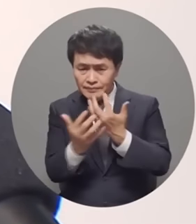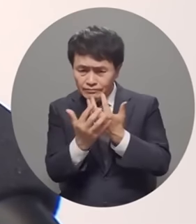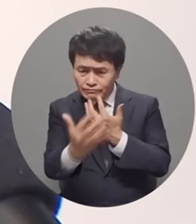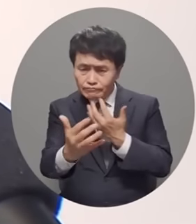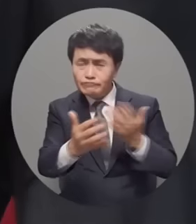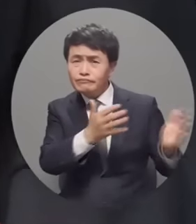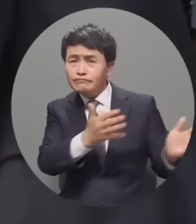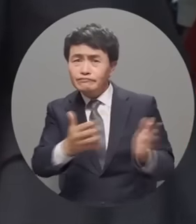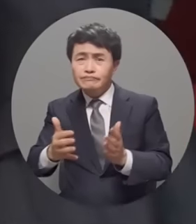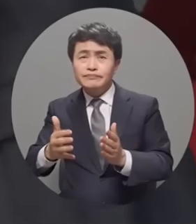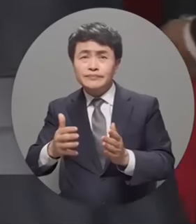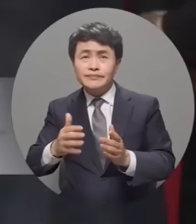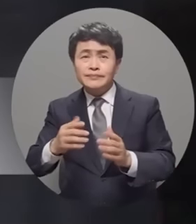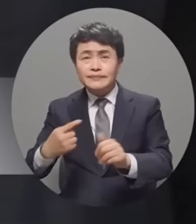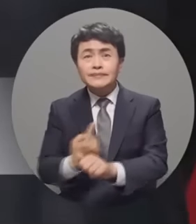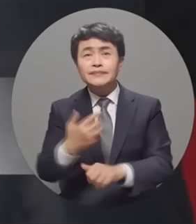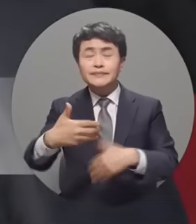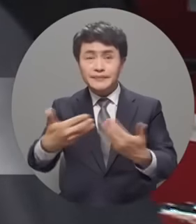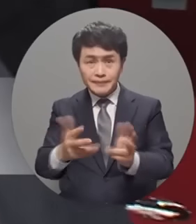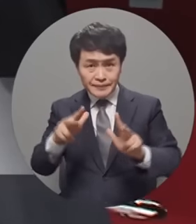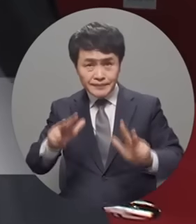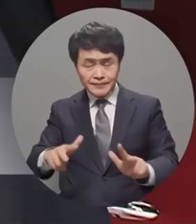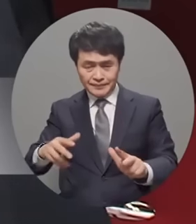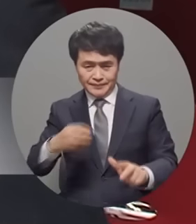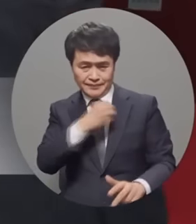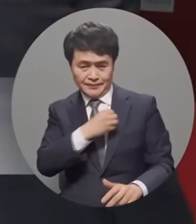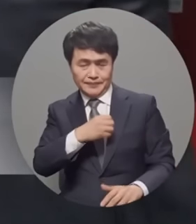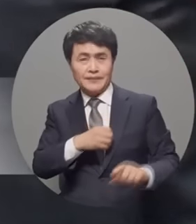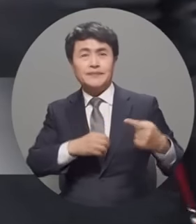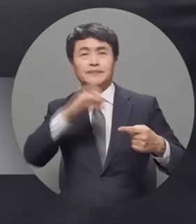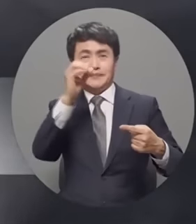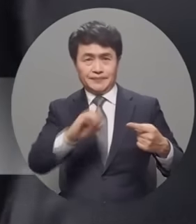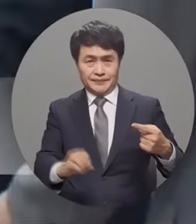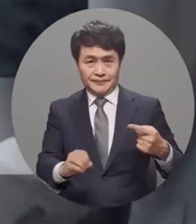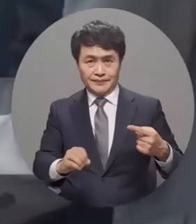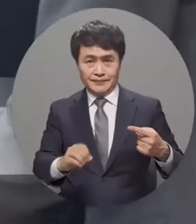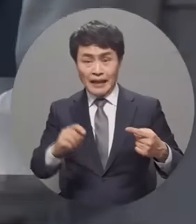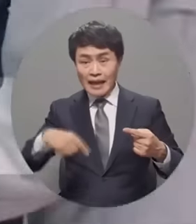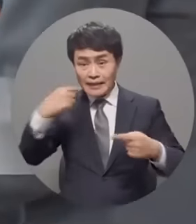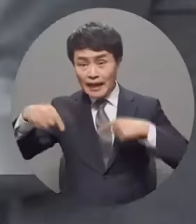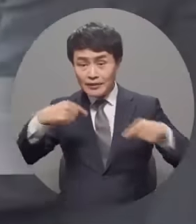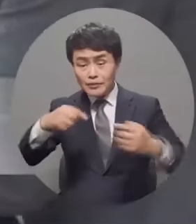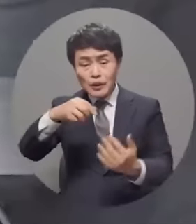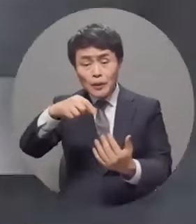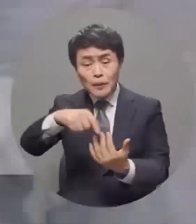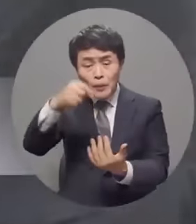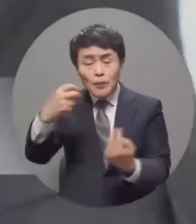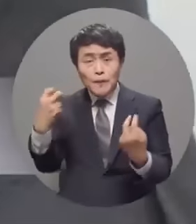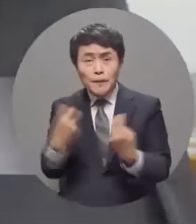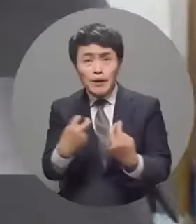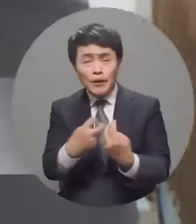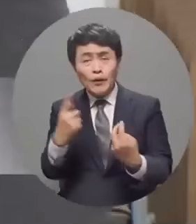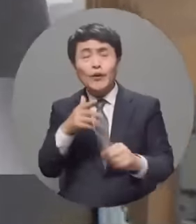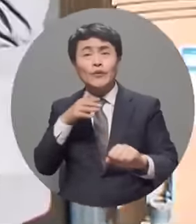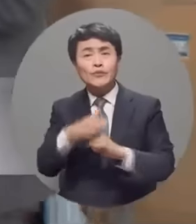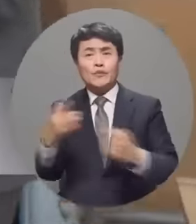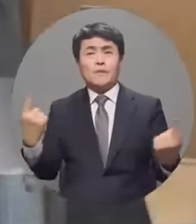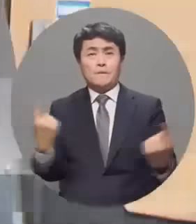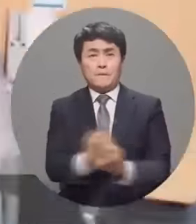겁니다. 다만 현재 당원 투표 100%인 차기 지도부 선출 방식을 어떻게